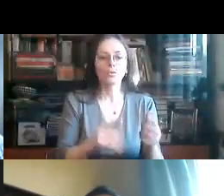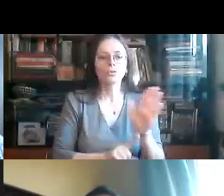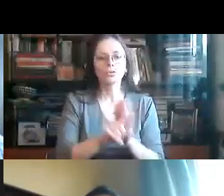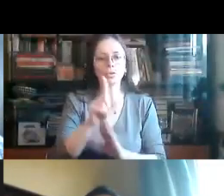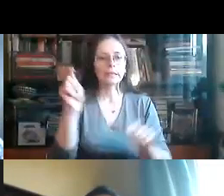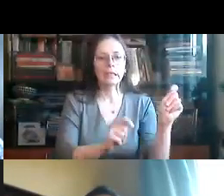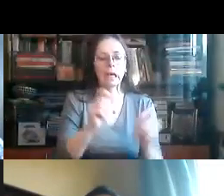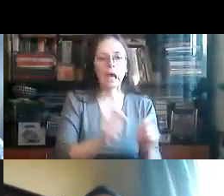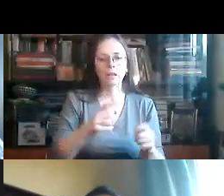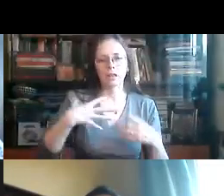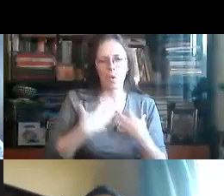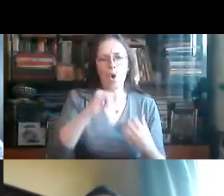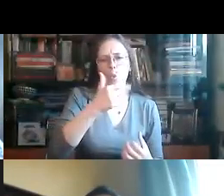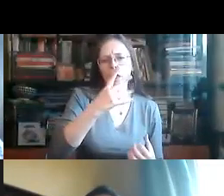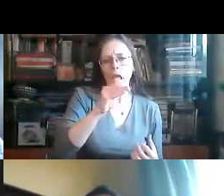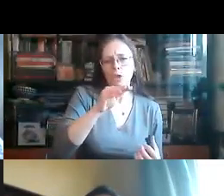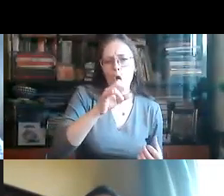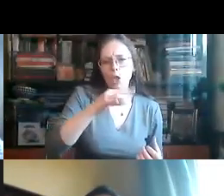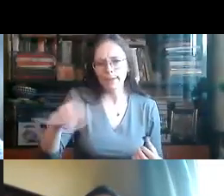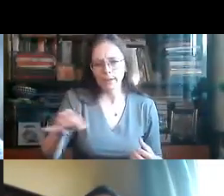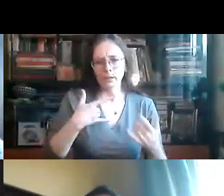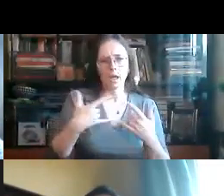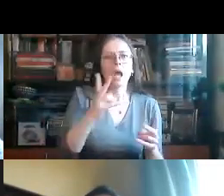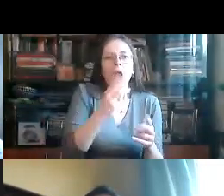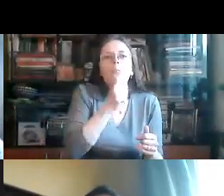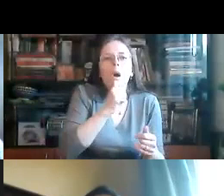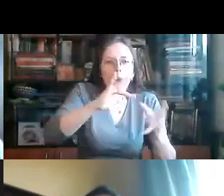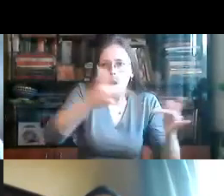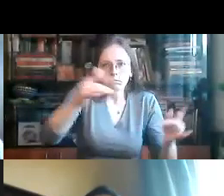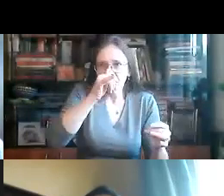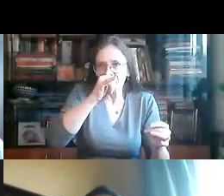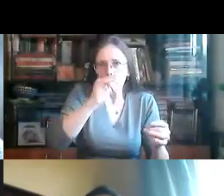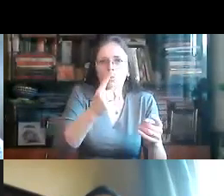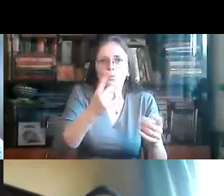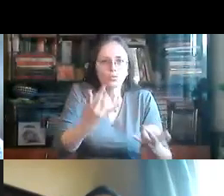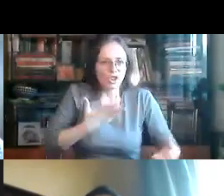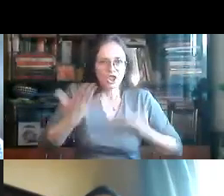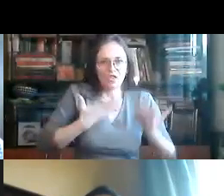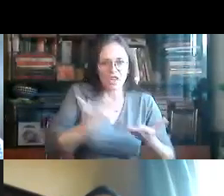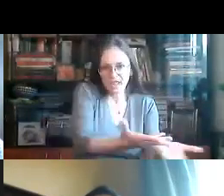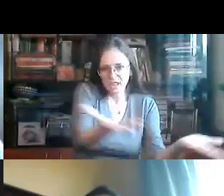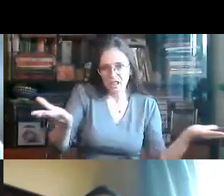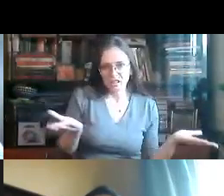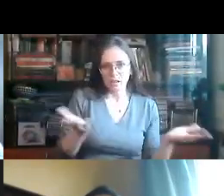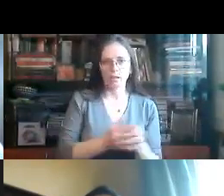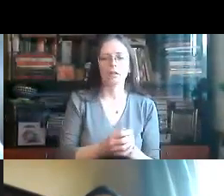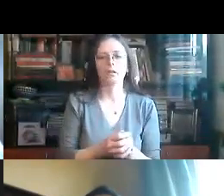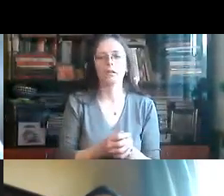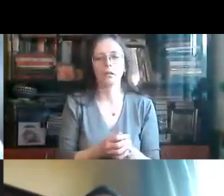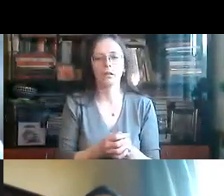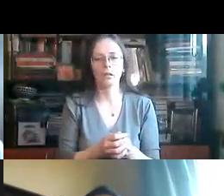представляю. Вот. И другой проект, спектакль «Ты всегда будешь